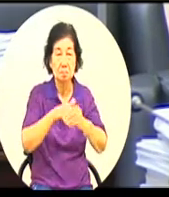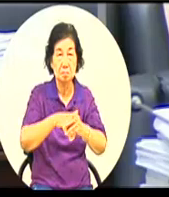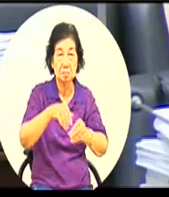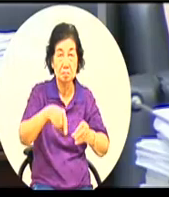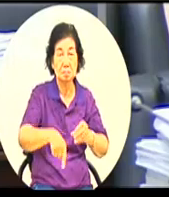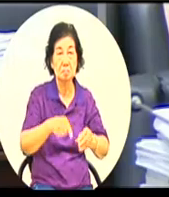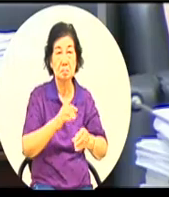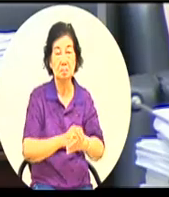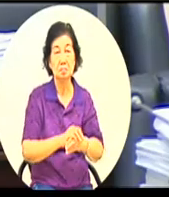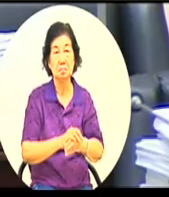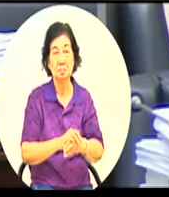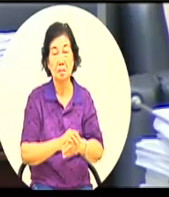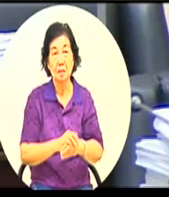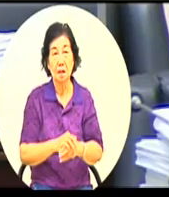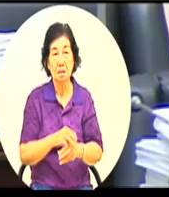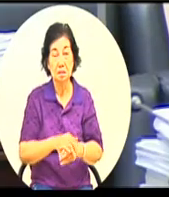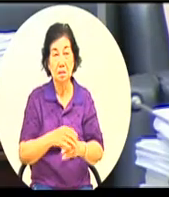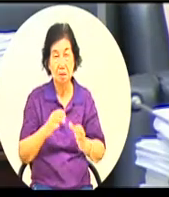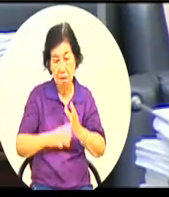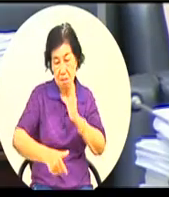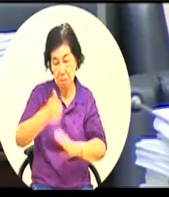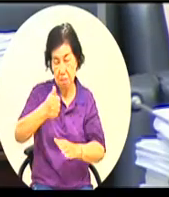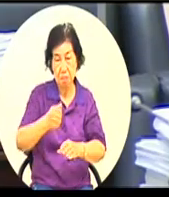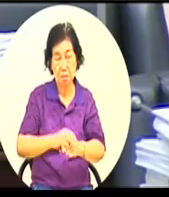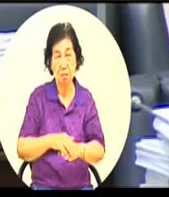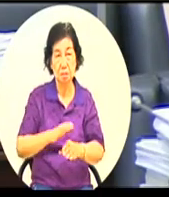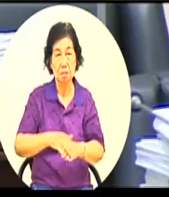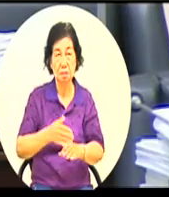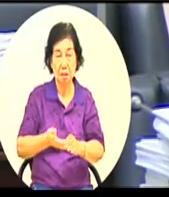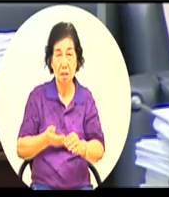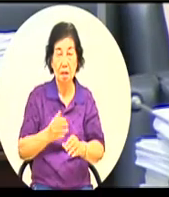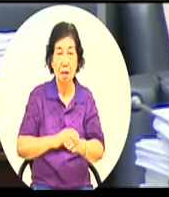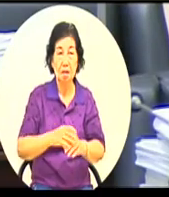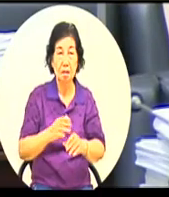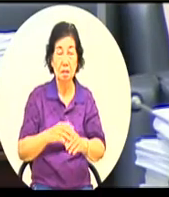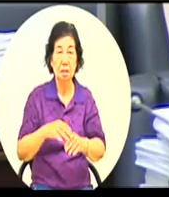上有政策，下有对策，